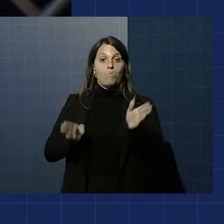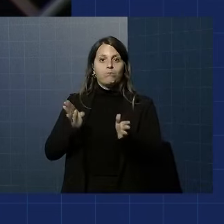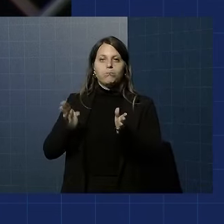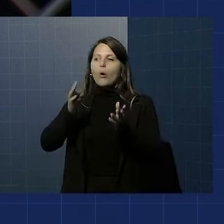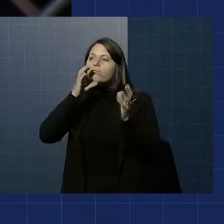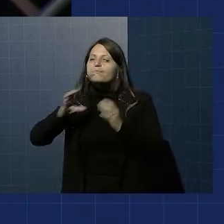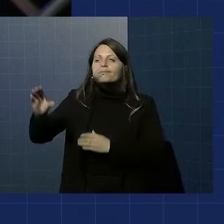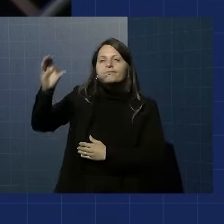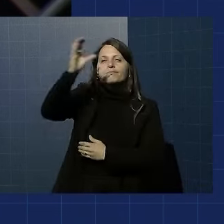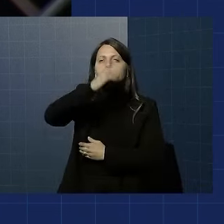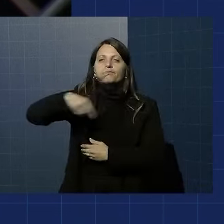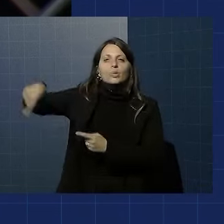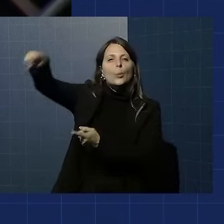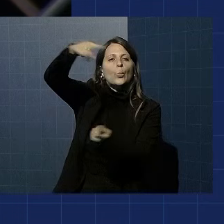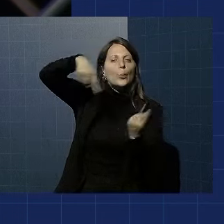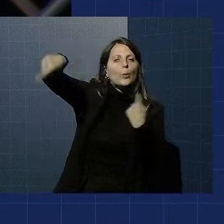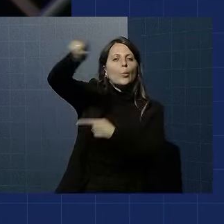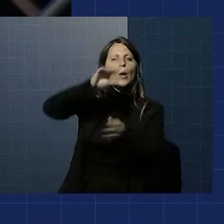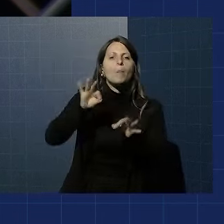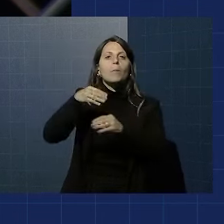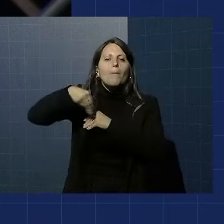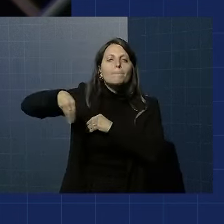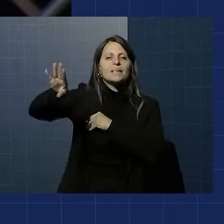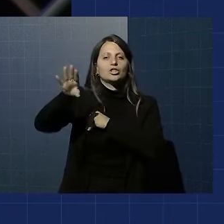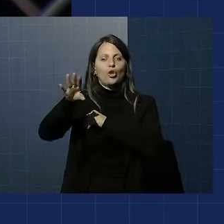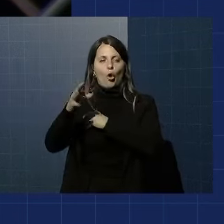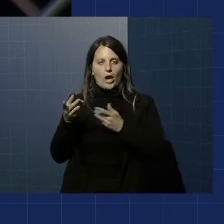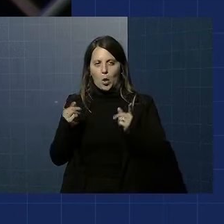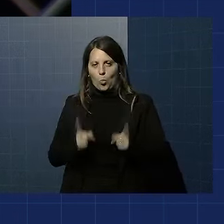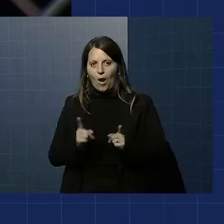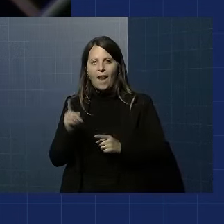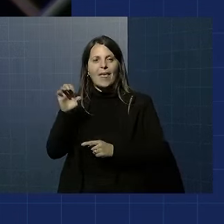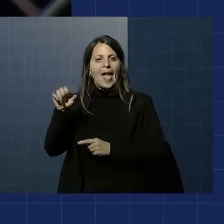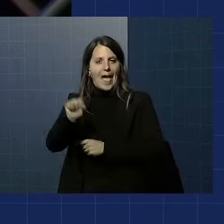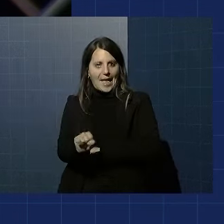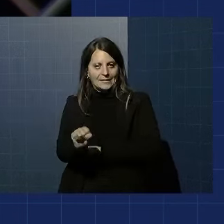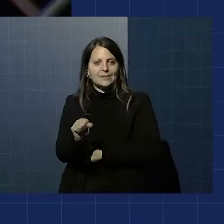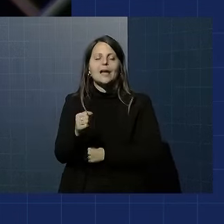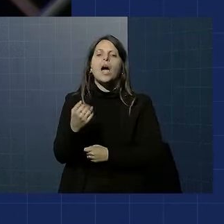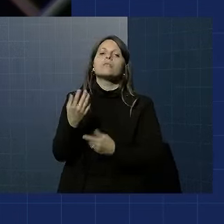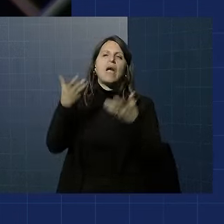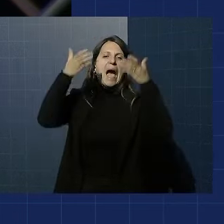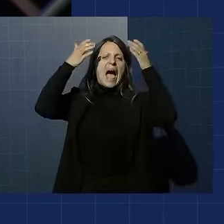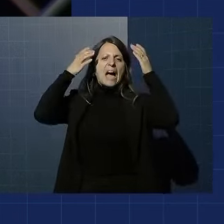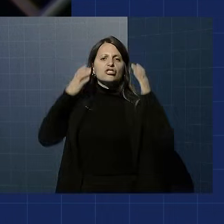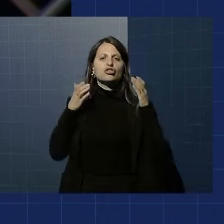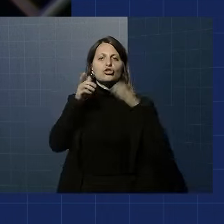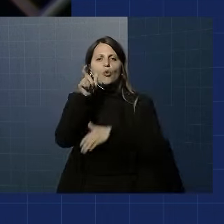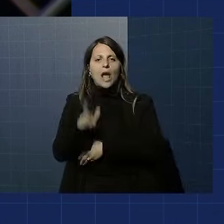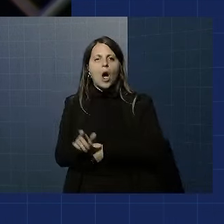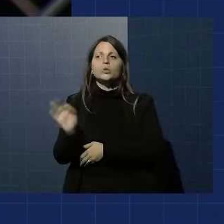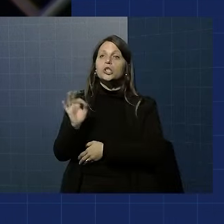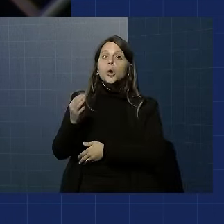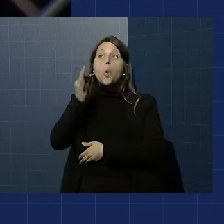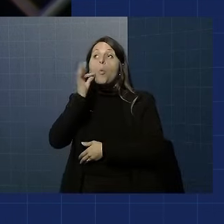missioni dell'ESA che sono rivolte a portare gli astronauti e in futuro anche forse gli altri esseri